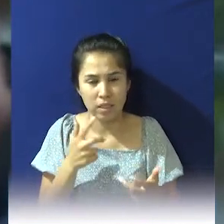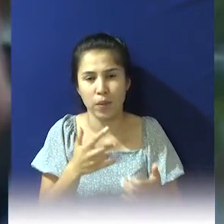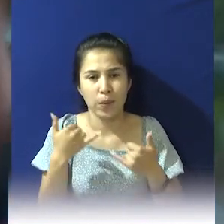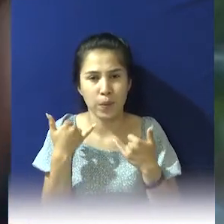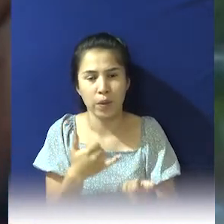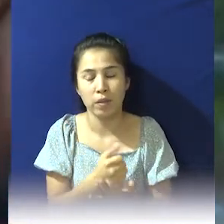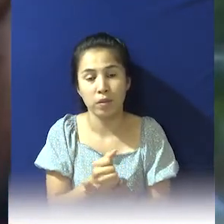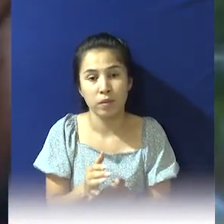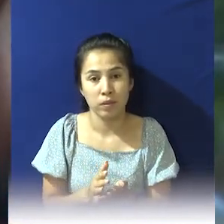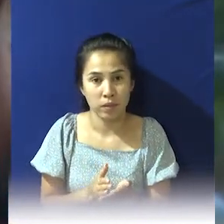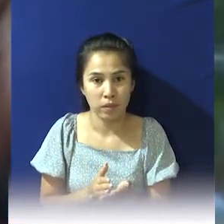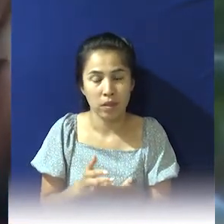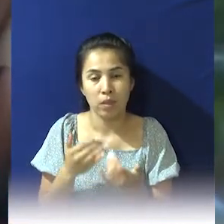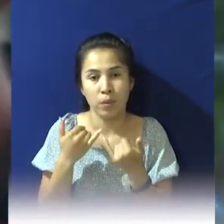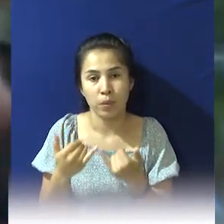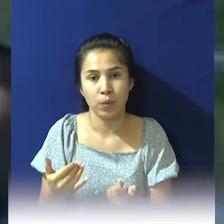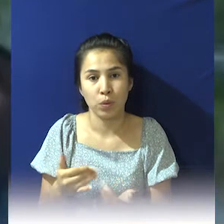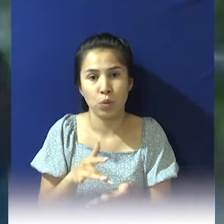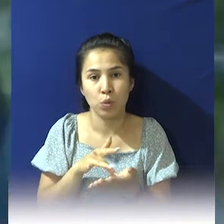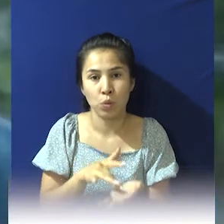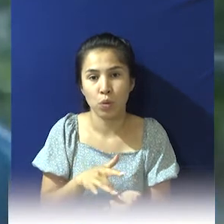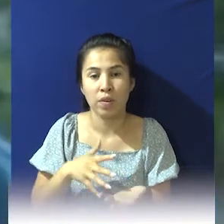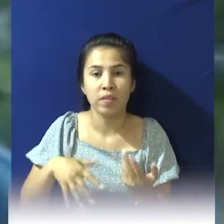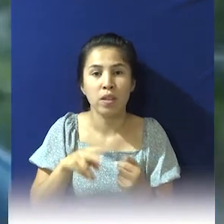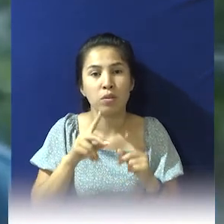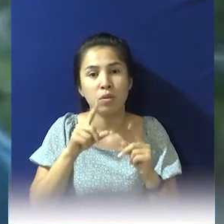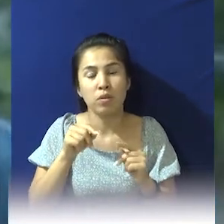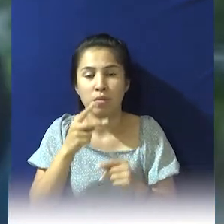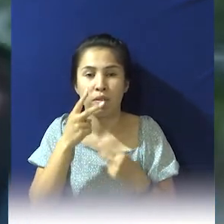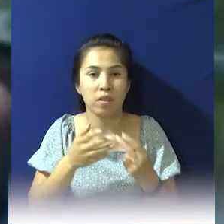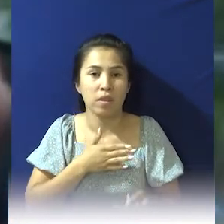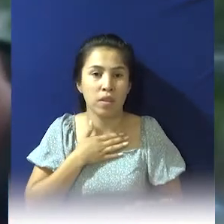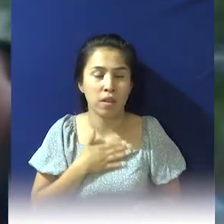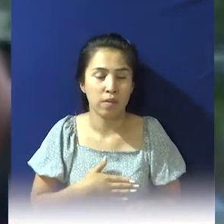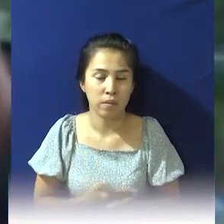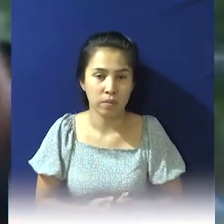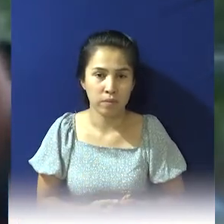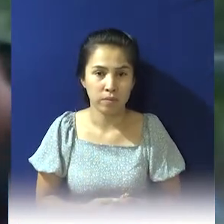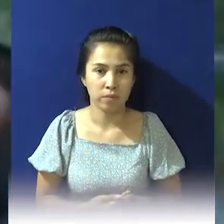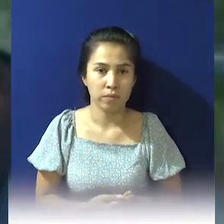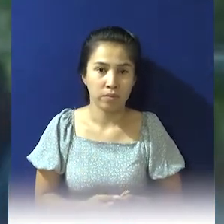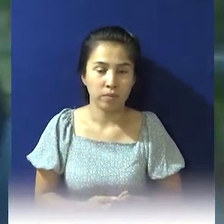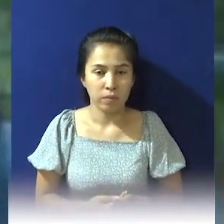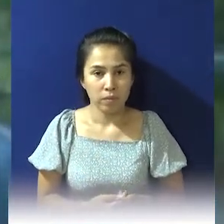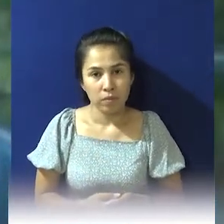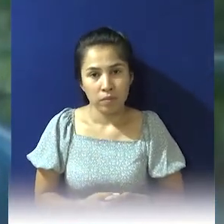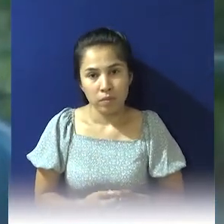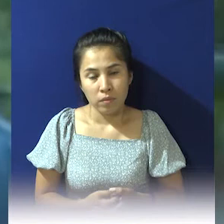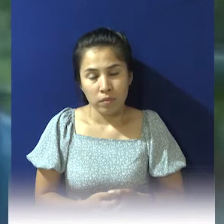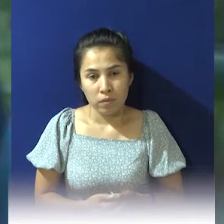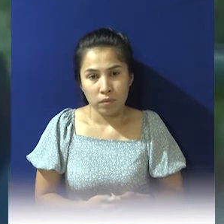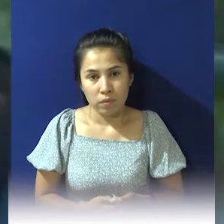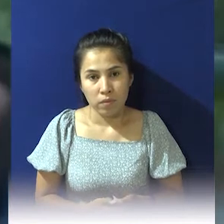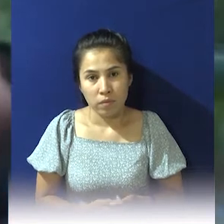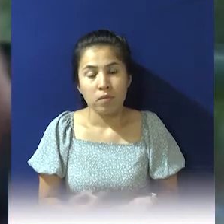дверью, скос травы, деревьев, спил деревьев за дом, и то, что на остатке останется, это КСК сможет выделить им на ремонт. Все